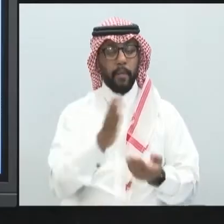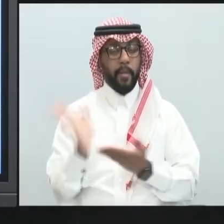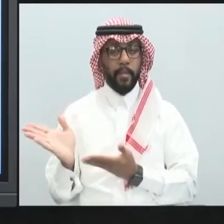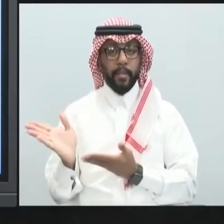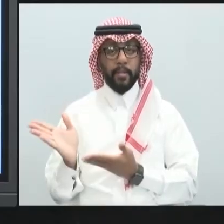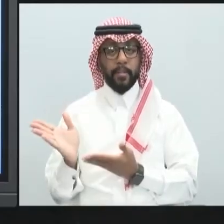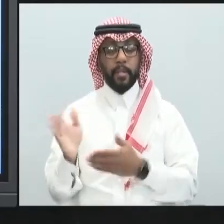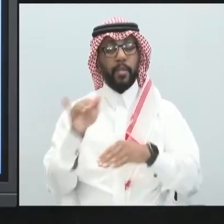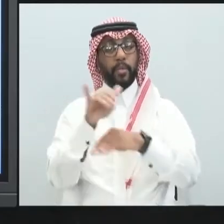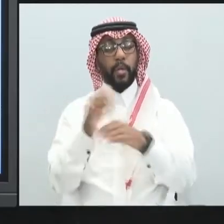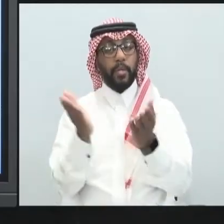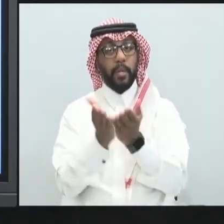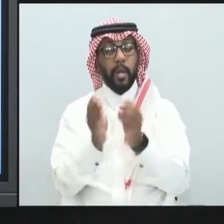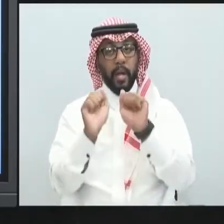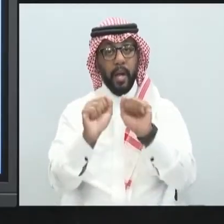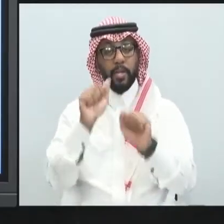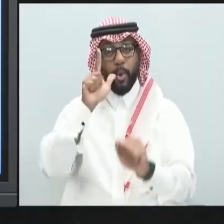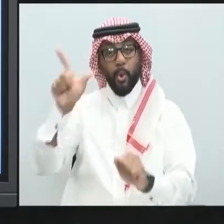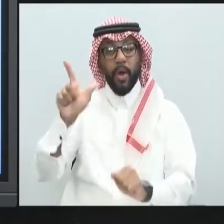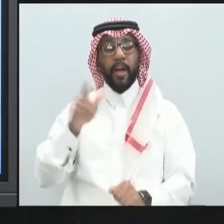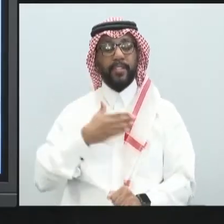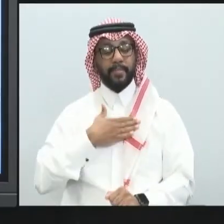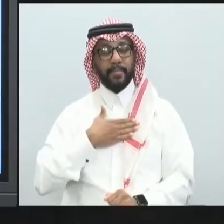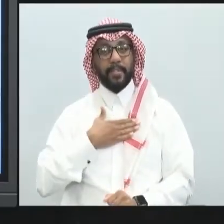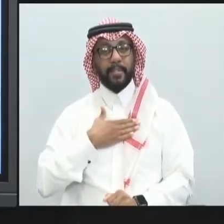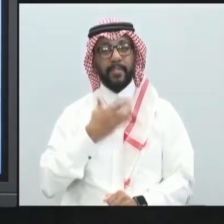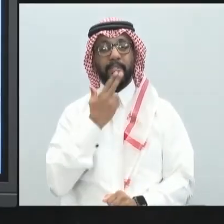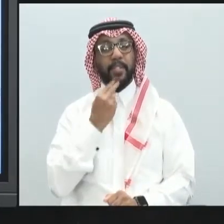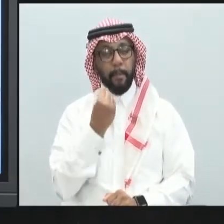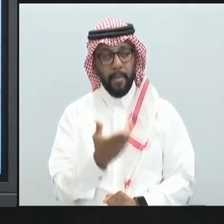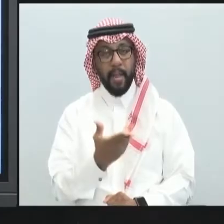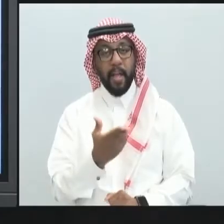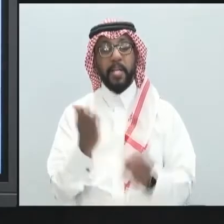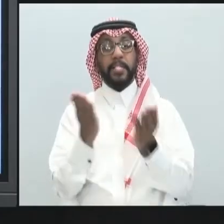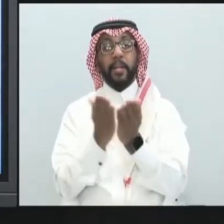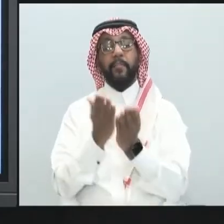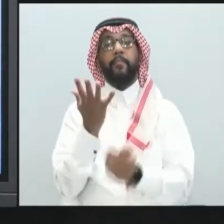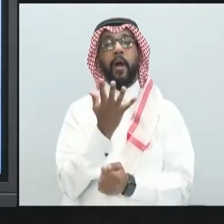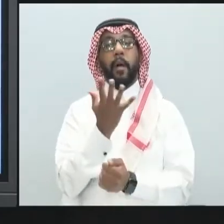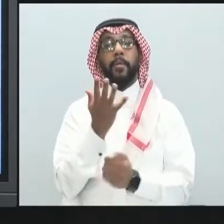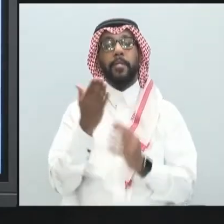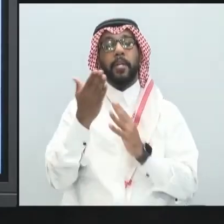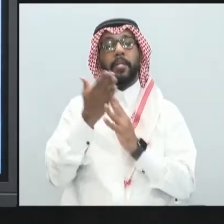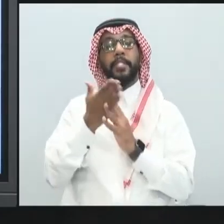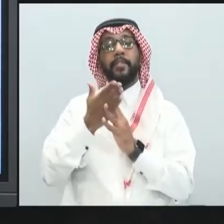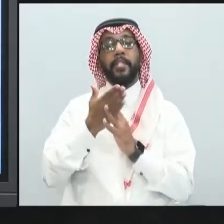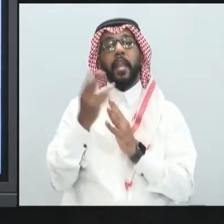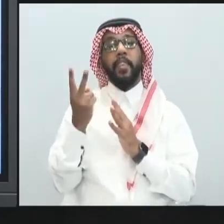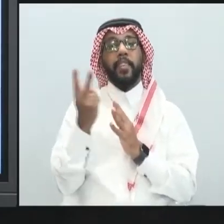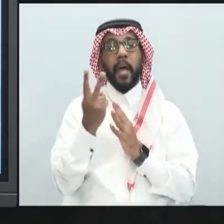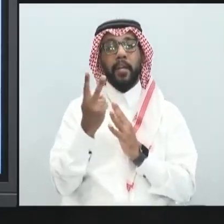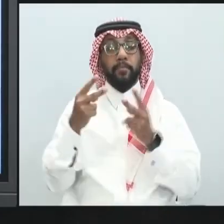في درس من دروس ماده لغتي الجميله للصف الخامس الابتدائي الفصل الدراسي الثاني